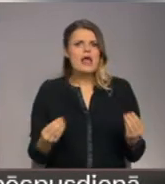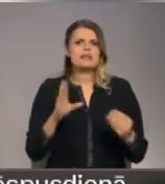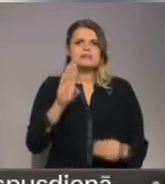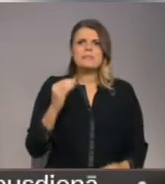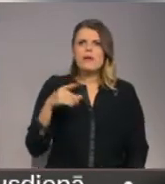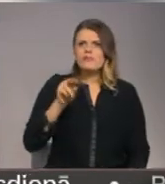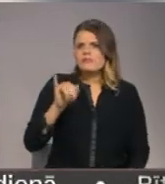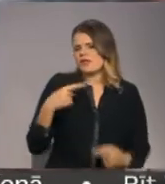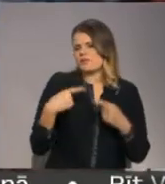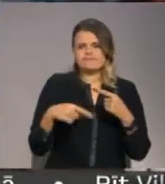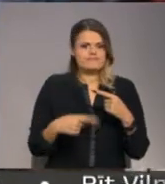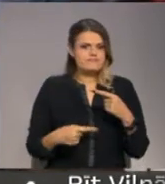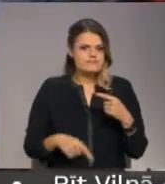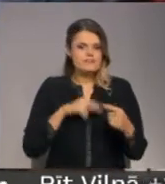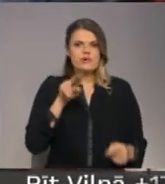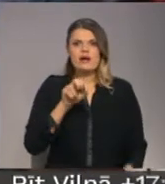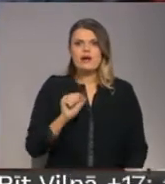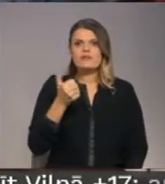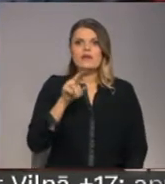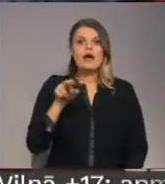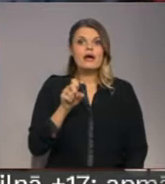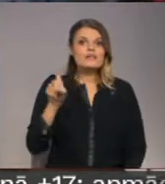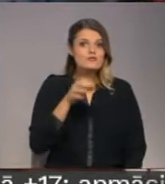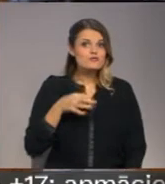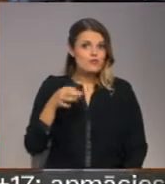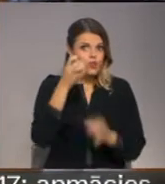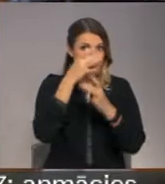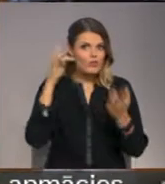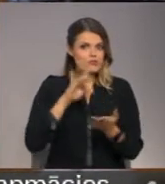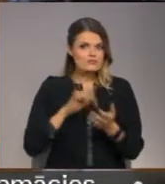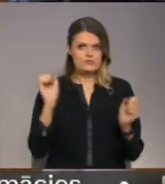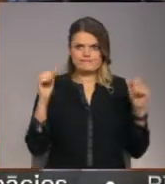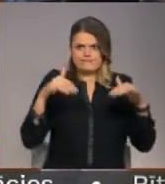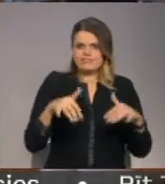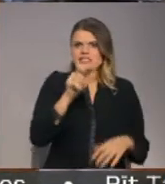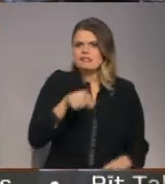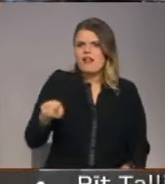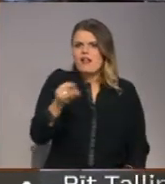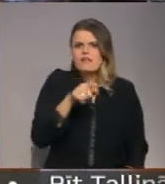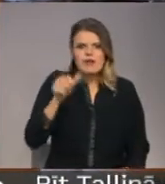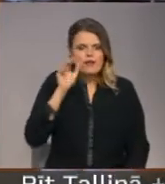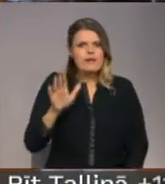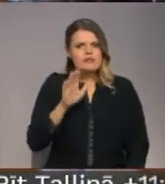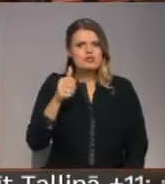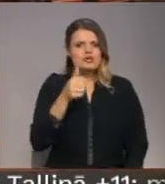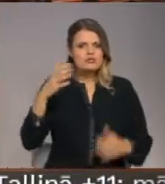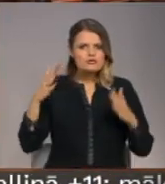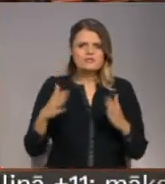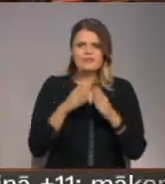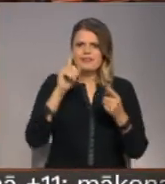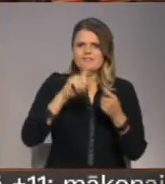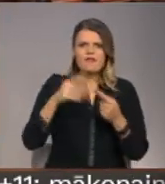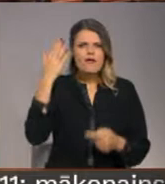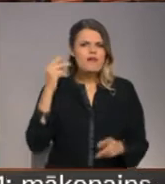Latgales kolēģi. Dagdas novada kultūras centrā sanākuši tie iedzīvotāji, kam ikdiena un it īpaši svētku reizes saistītas